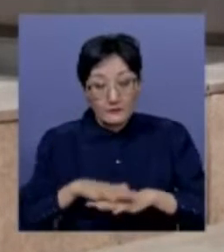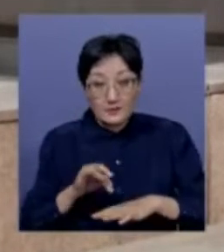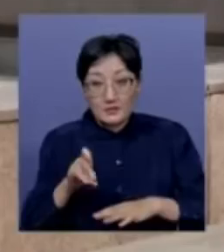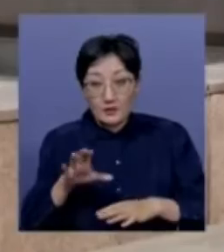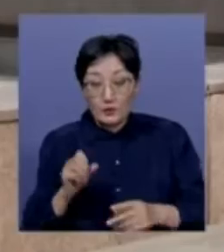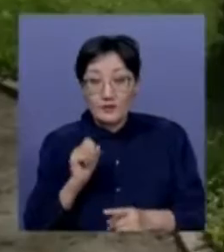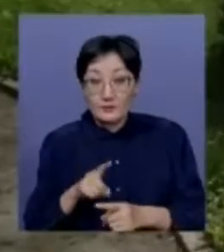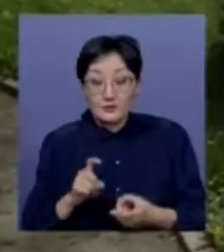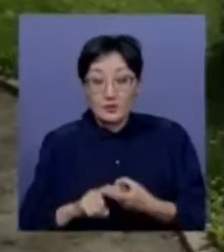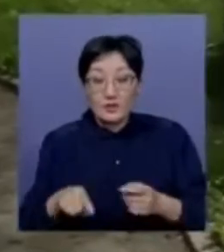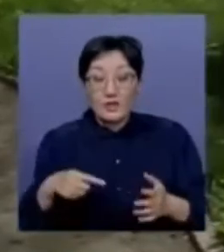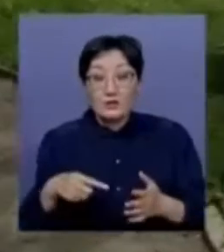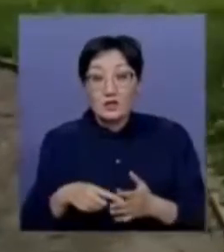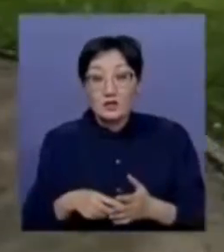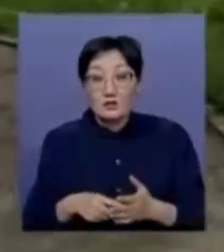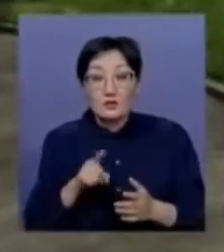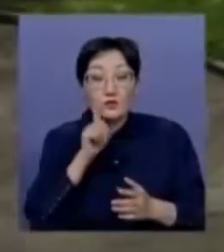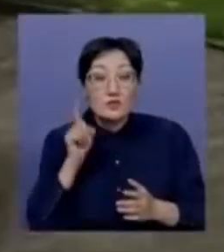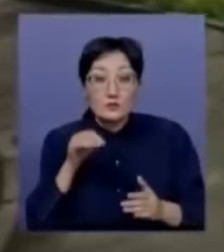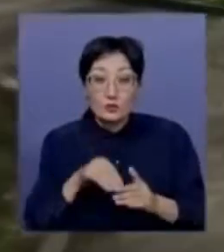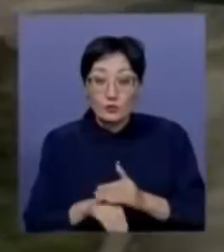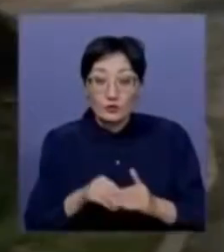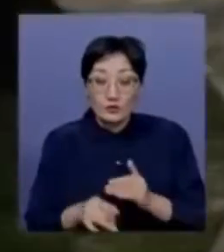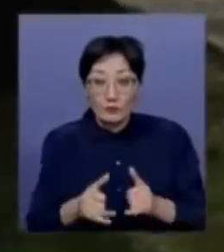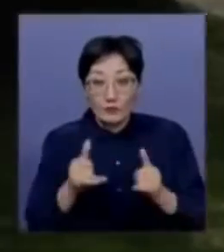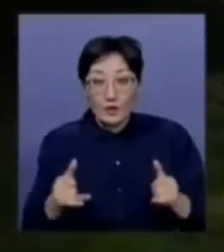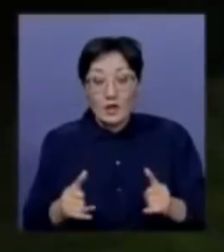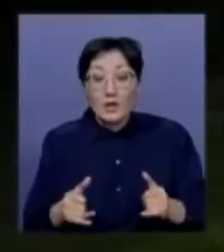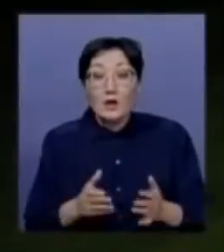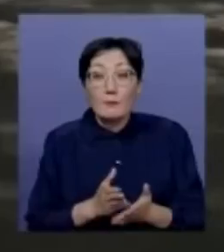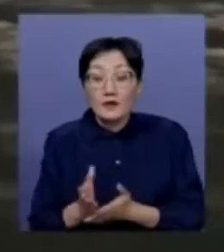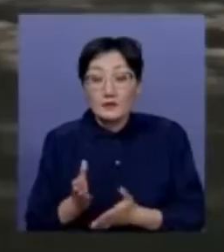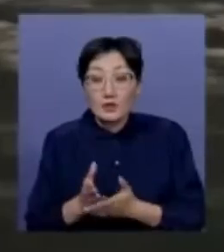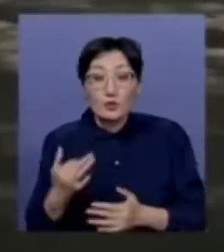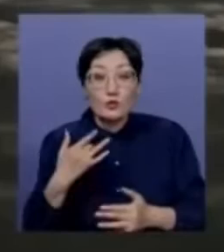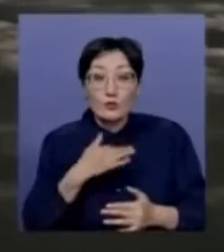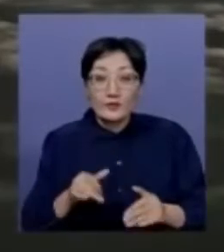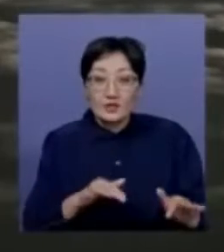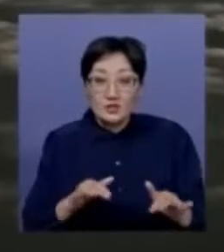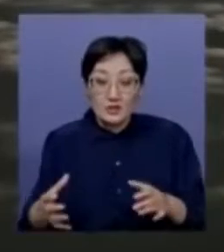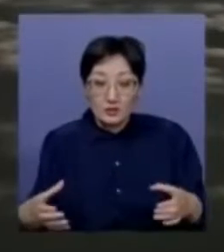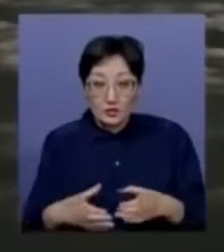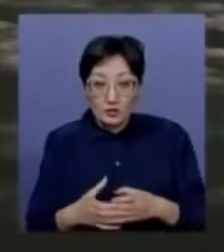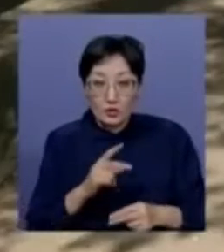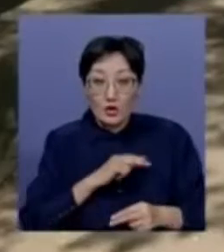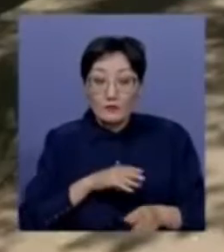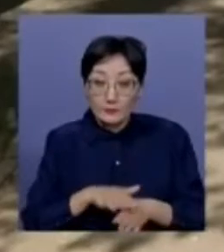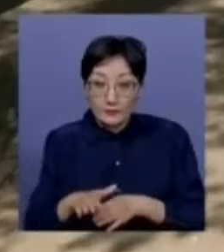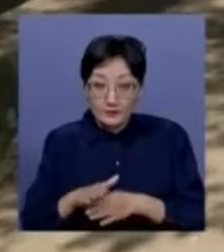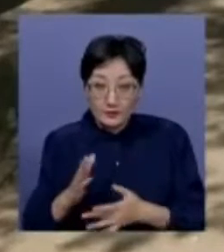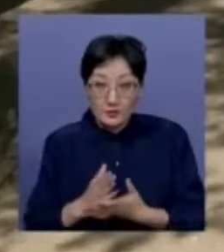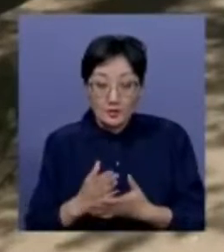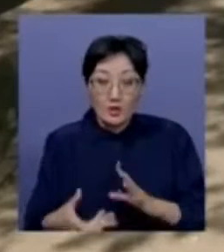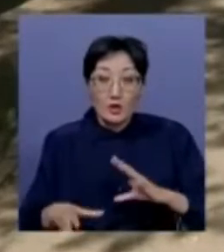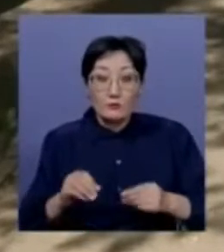Сағынтаевтың тапсырмасымен мегаполистегі жасыл қорды дамытуға және ұлғайтуға бағытталған көптеген шаралар кешені іске асырылуда. Мәселен,